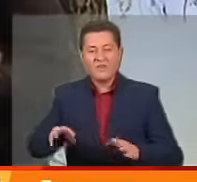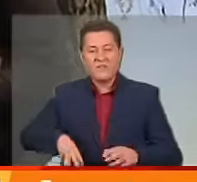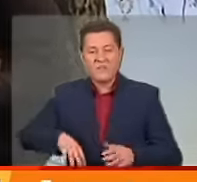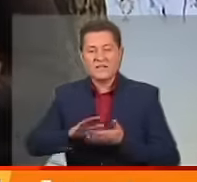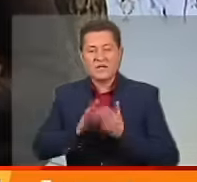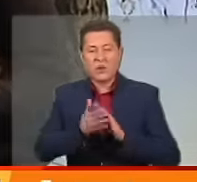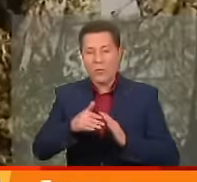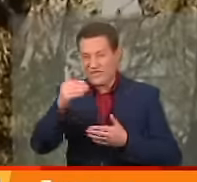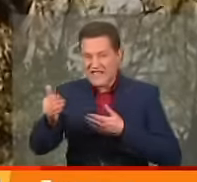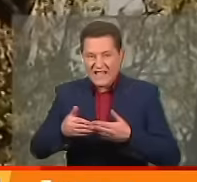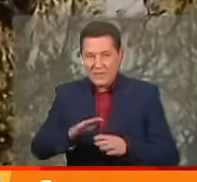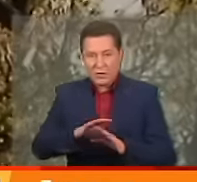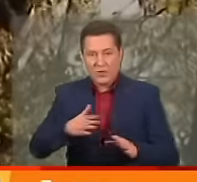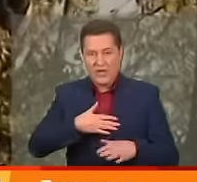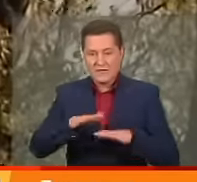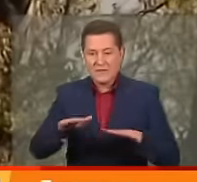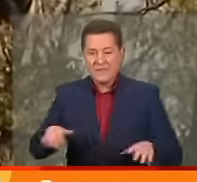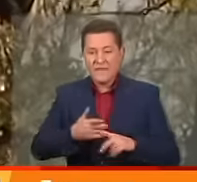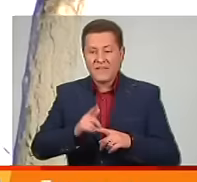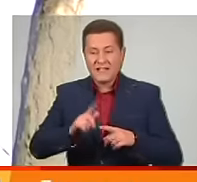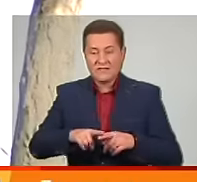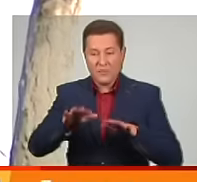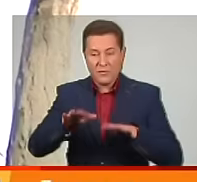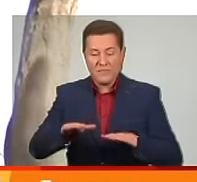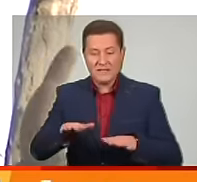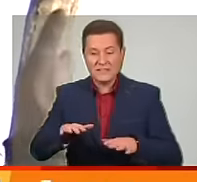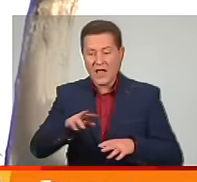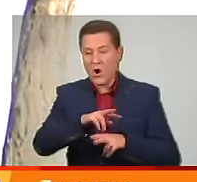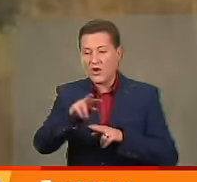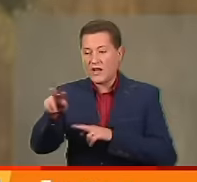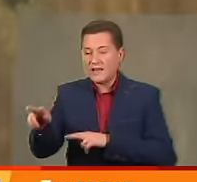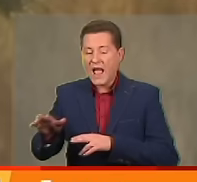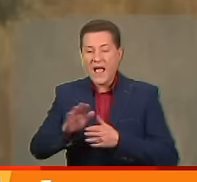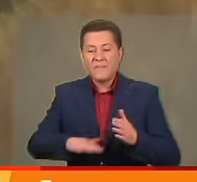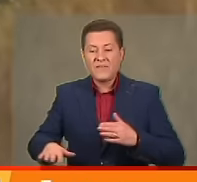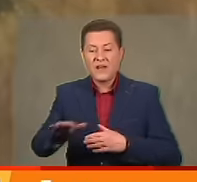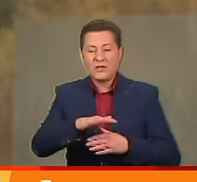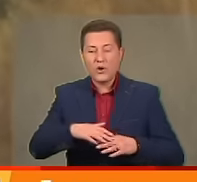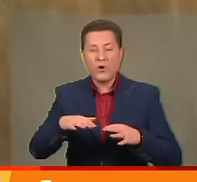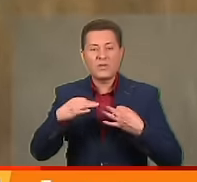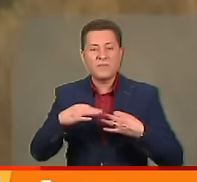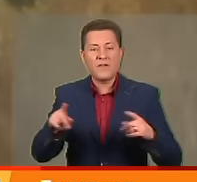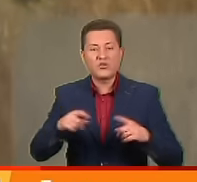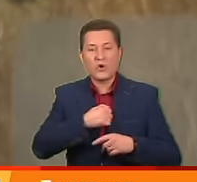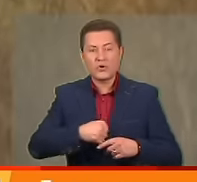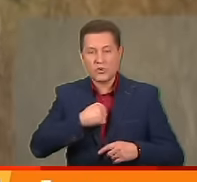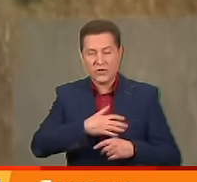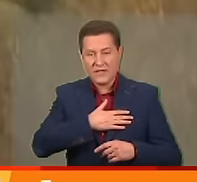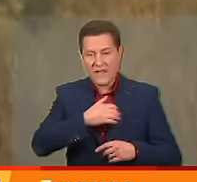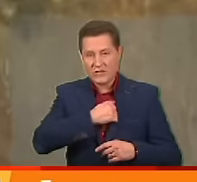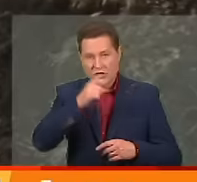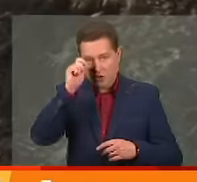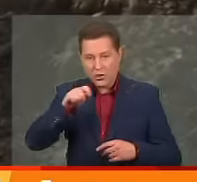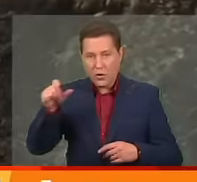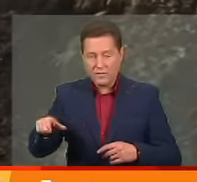до наших позицій. На тій вишці простий боєць Михайло. Востаннє оглядає територію і розповідає, що розлютило наших хлопців. Показує блокпост